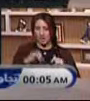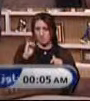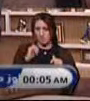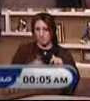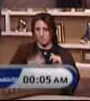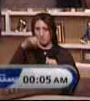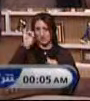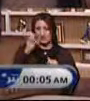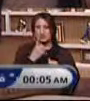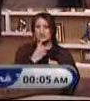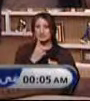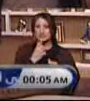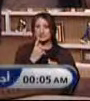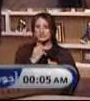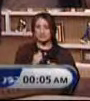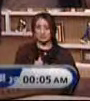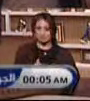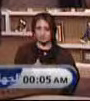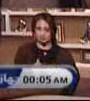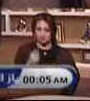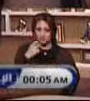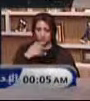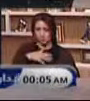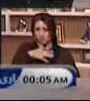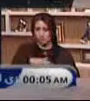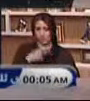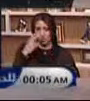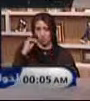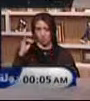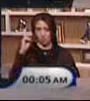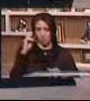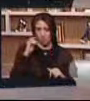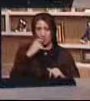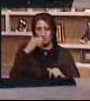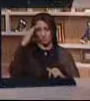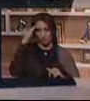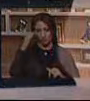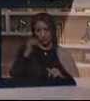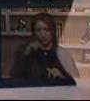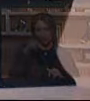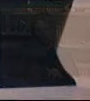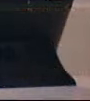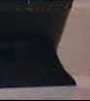بيها التسعينيه. شكرا جزيلا لعلينا الجليل دكتور عمر عبد الكافي. اشكر جدا حضراتكم،